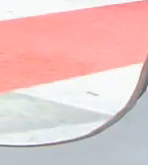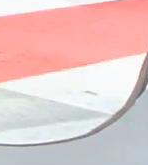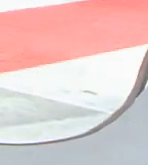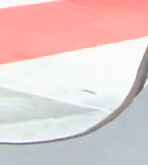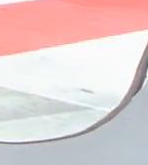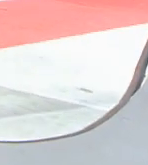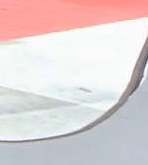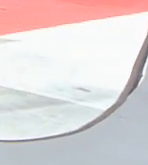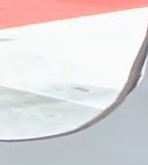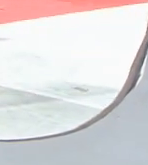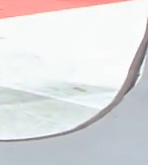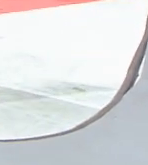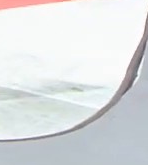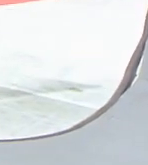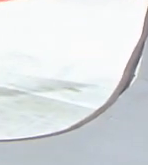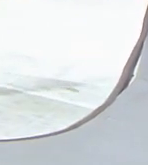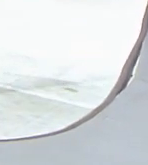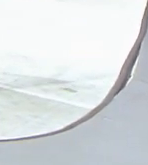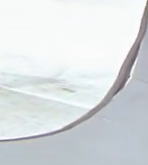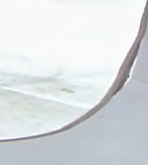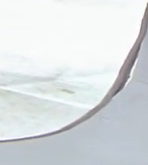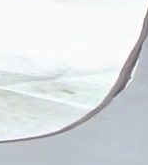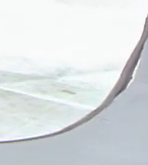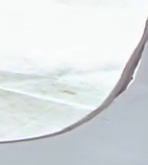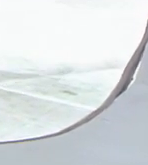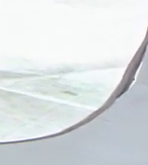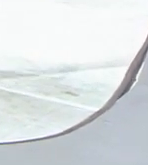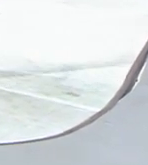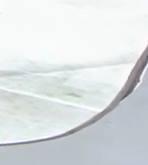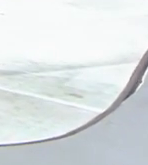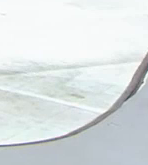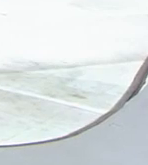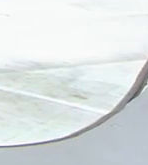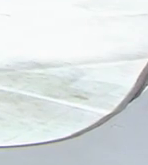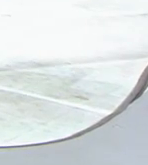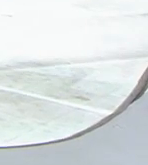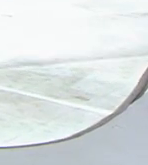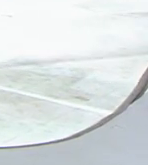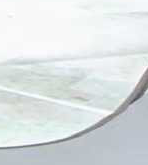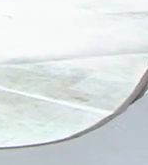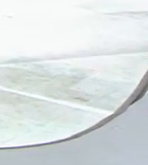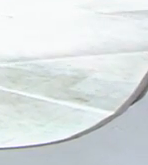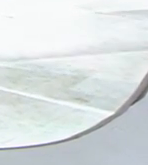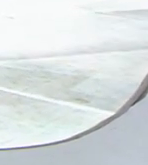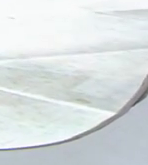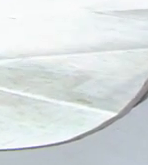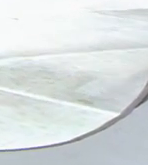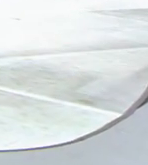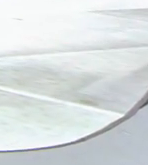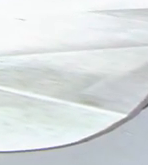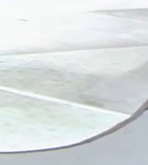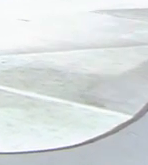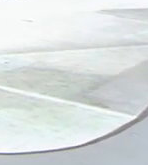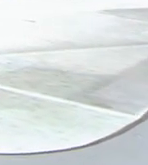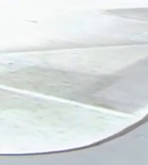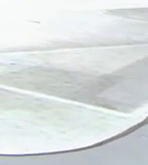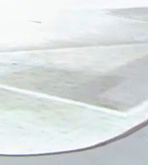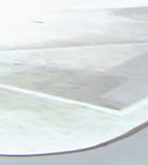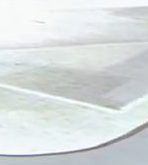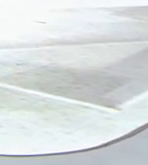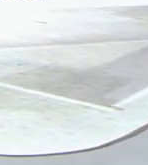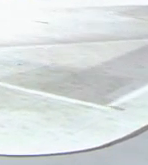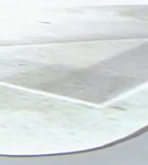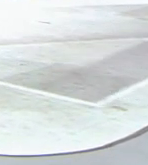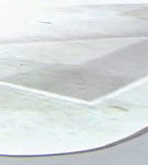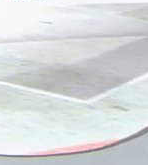noong nagka-COVID at dengue. Tinamaan din siya ng pneumonia pero sa tulong ng mga nag-alaga sa kanyang mga doktor at